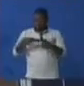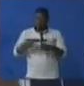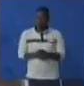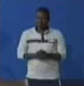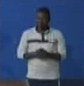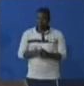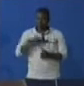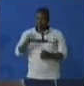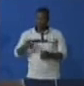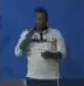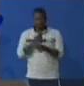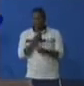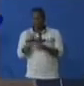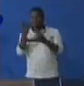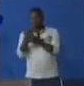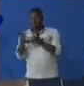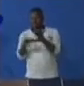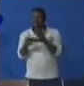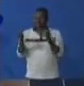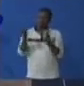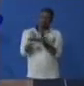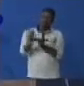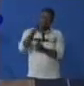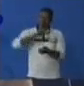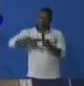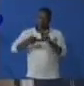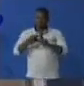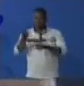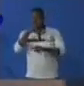dans la main avec nos amis burkinabés pour